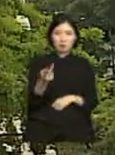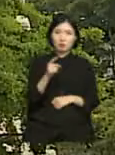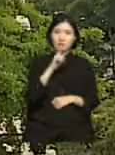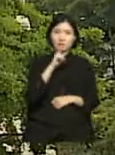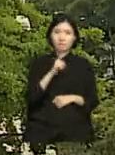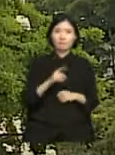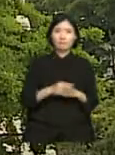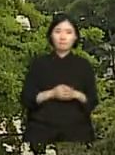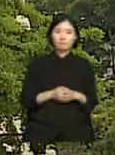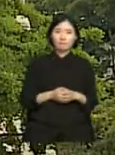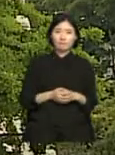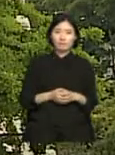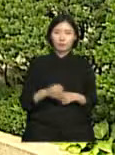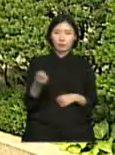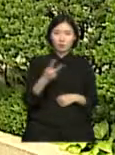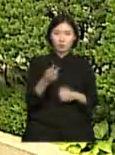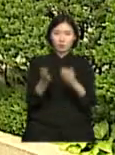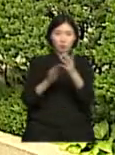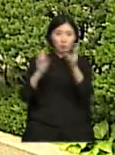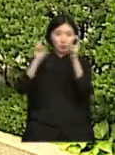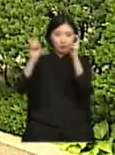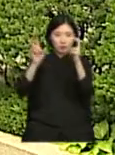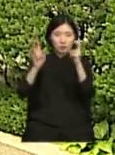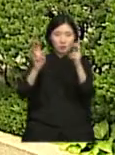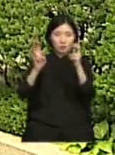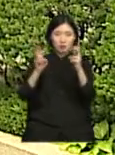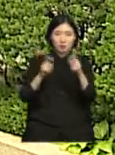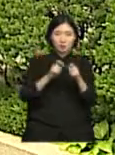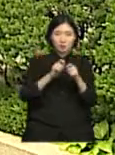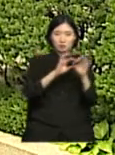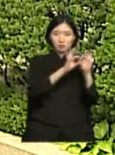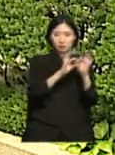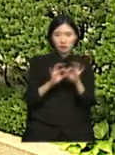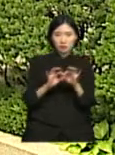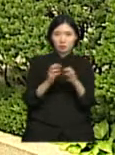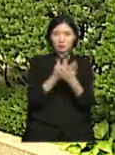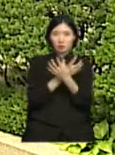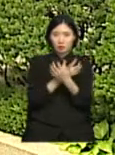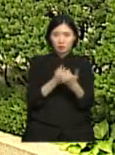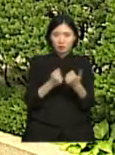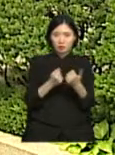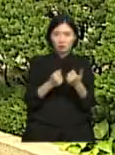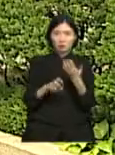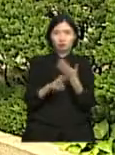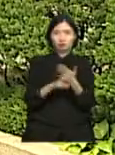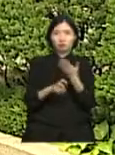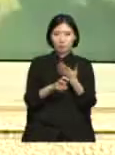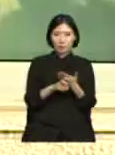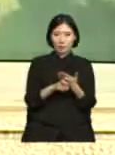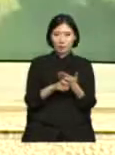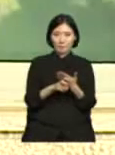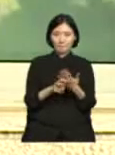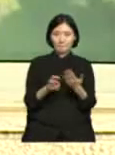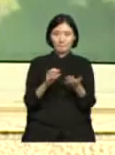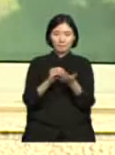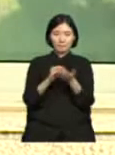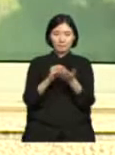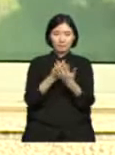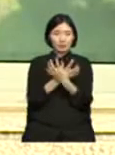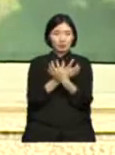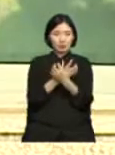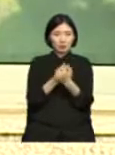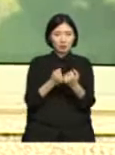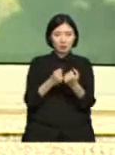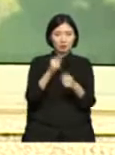발표했습니다. 또 해당 공사의 무기 계약직 중 일부가 불공정한 경로를 통해 입직한 사례가 있음을 이미